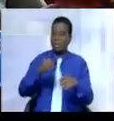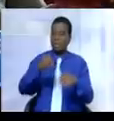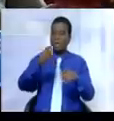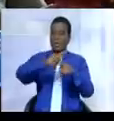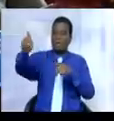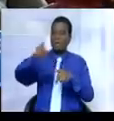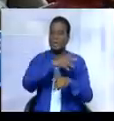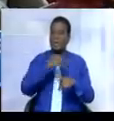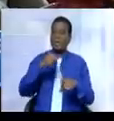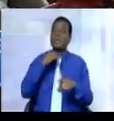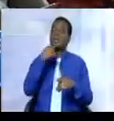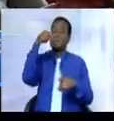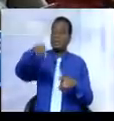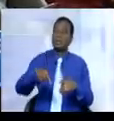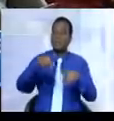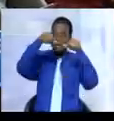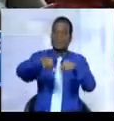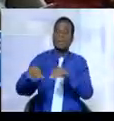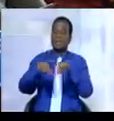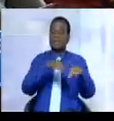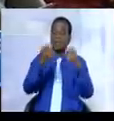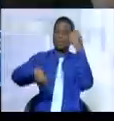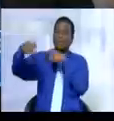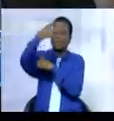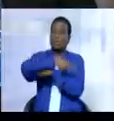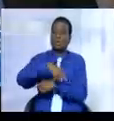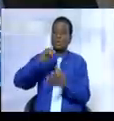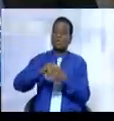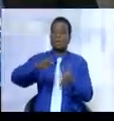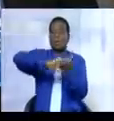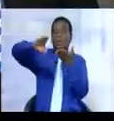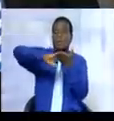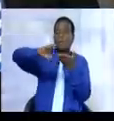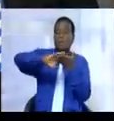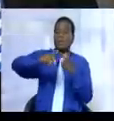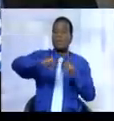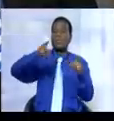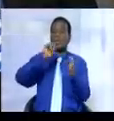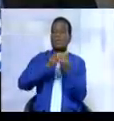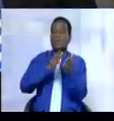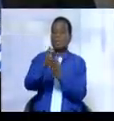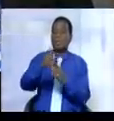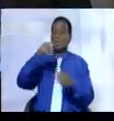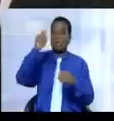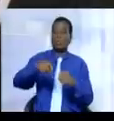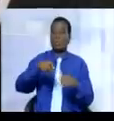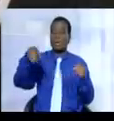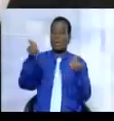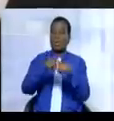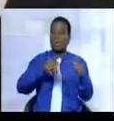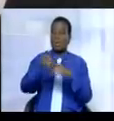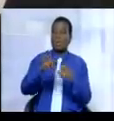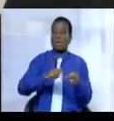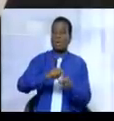victimes. Et il signifie que ce qui reste à faire aujourd'hui, c'est de pardonner. Mais ce processus doit nécessairement passer par